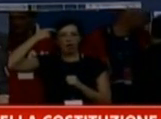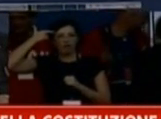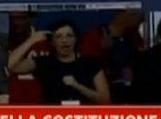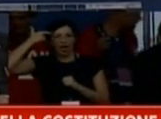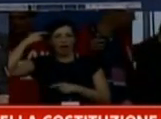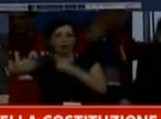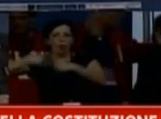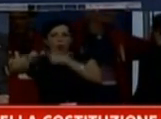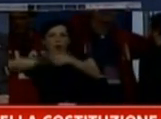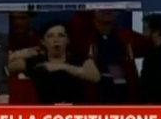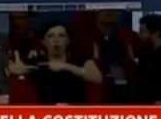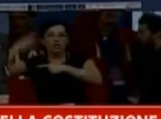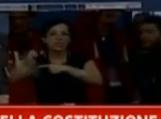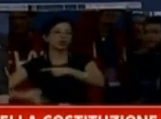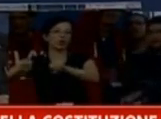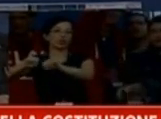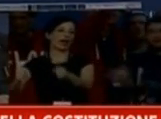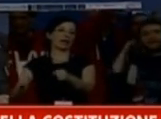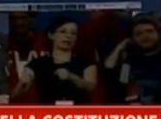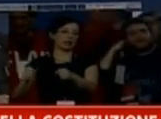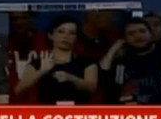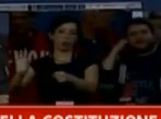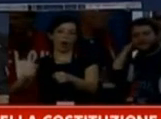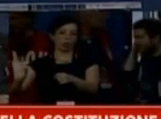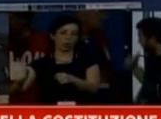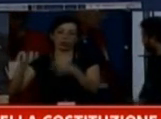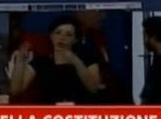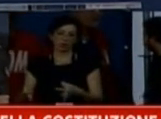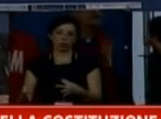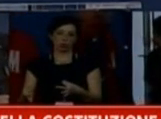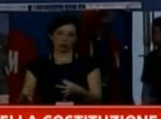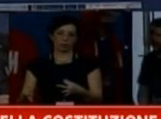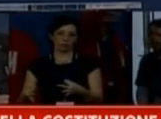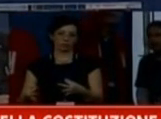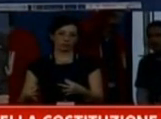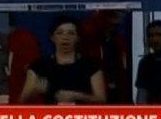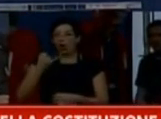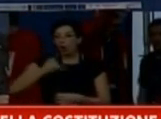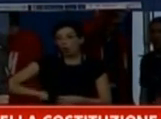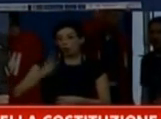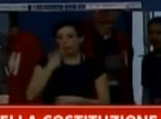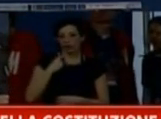danni. E poi consentitemi un'ultima osservazione e poi chiudo.